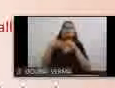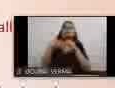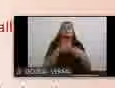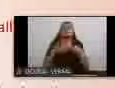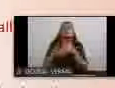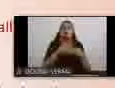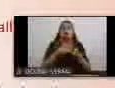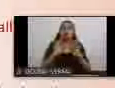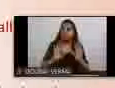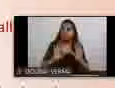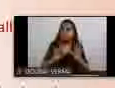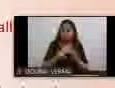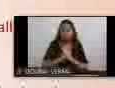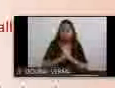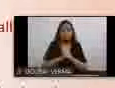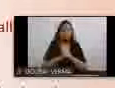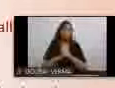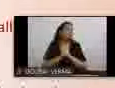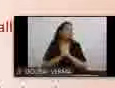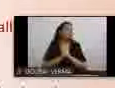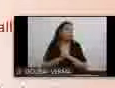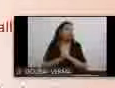उनको